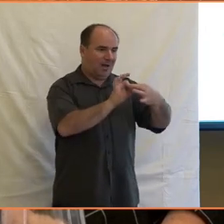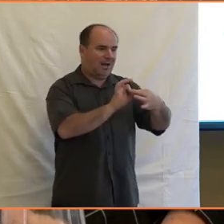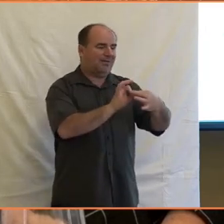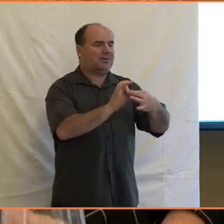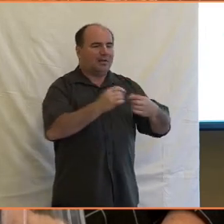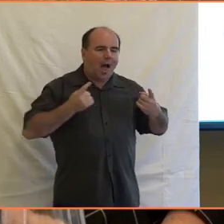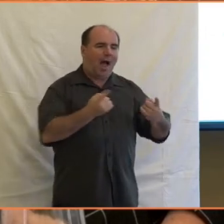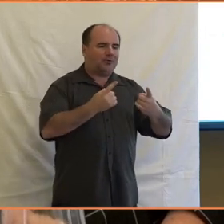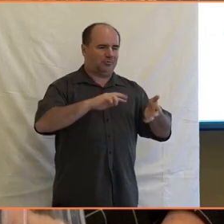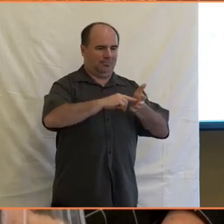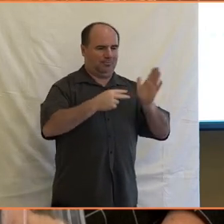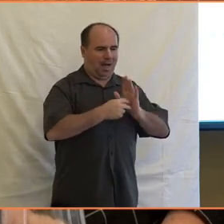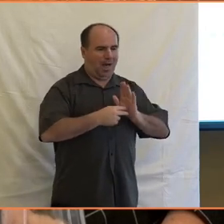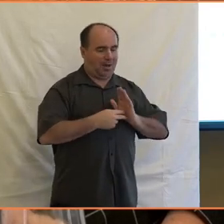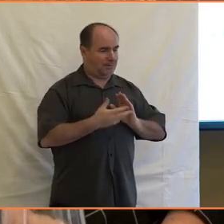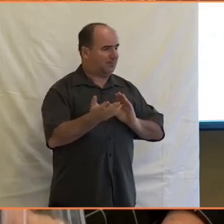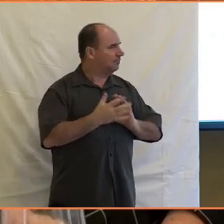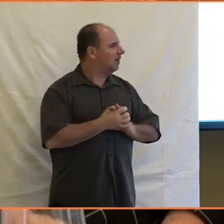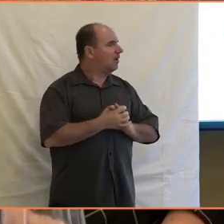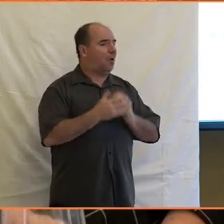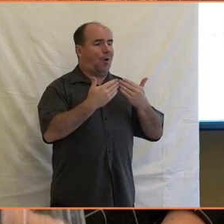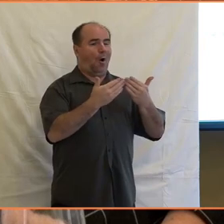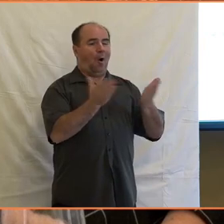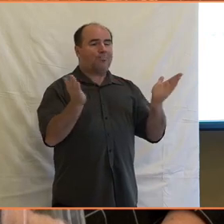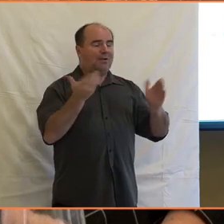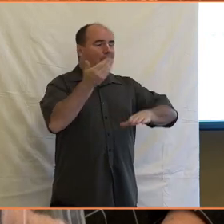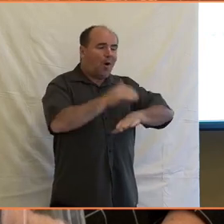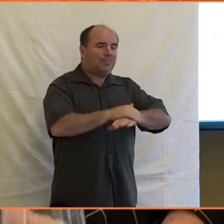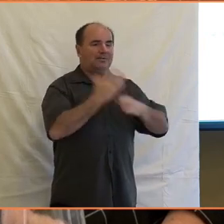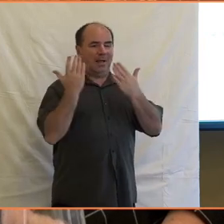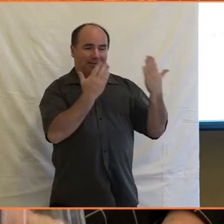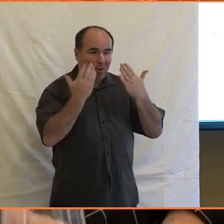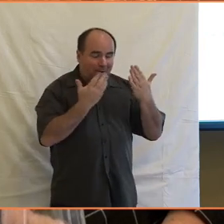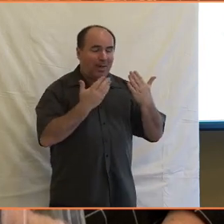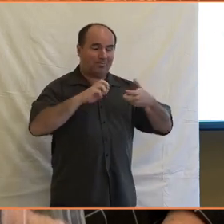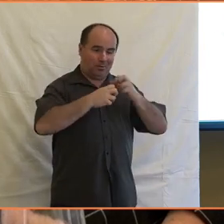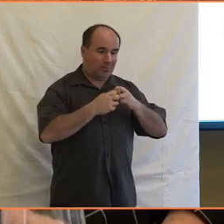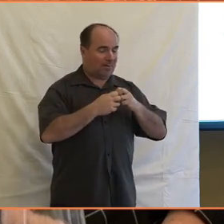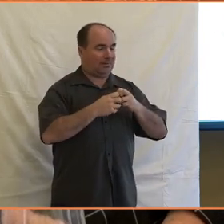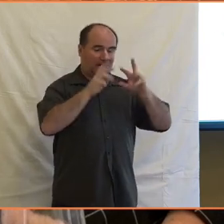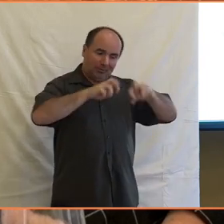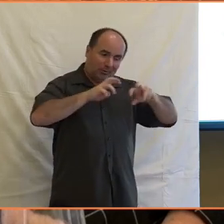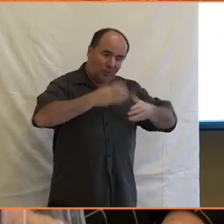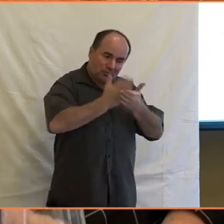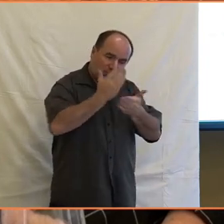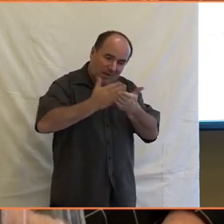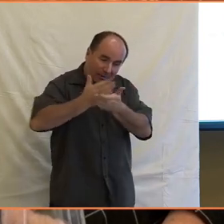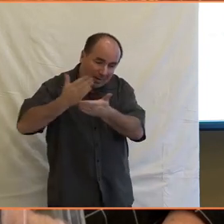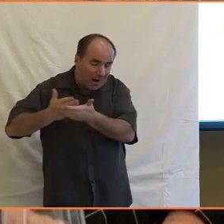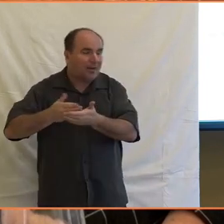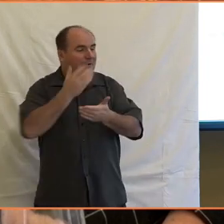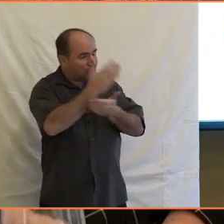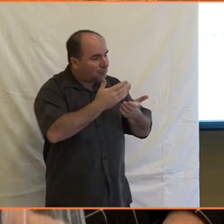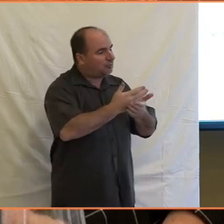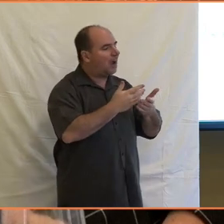ty obrovský obecný problematiky do dílčích jako aktivit, které se potom mají realizovat a i když se udělá jejich část, tak je tam vždycky u každé ty